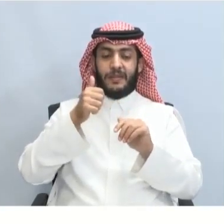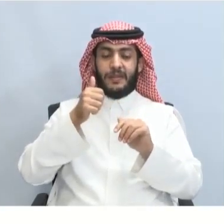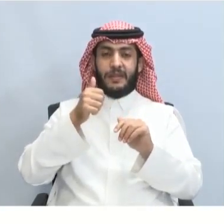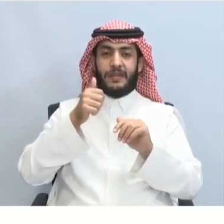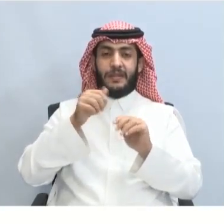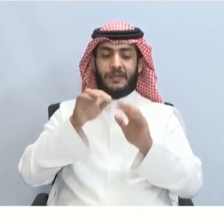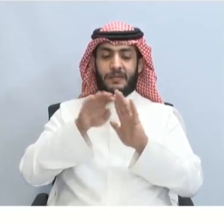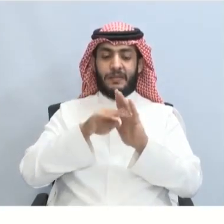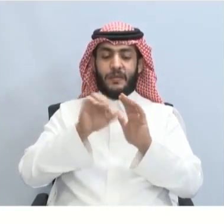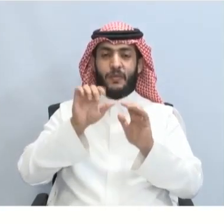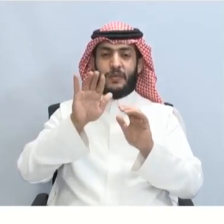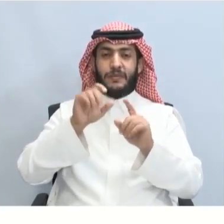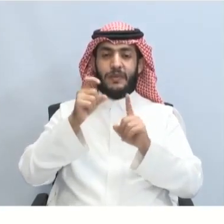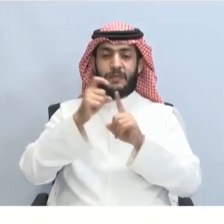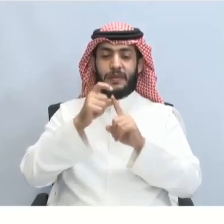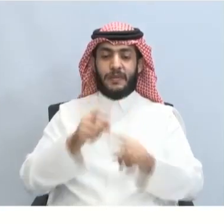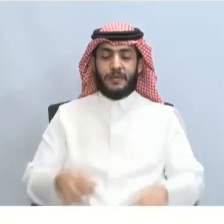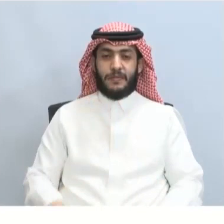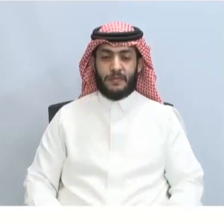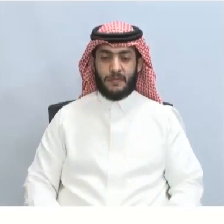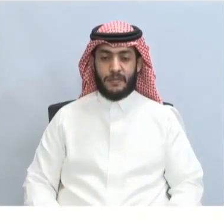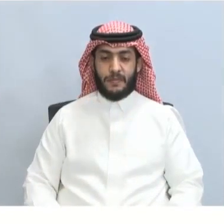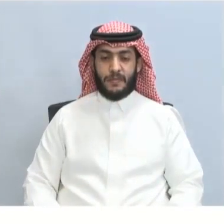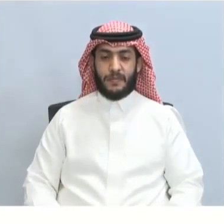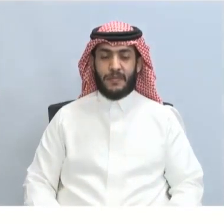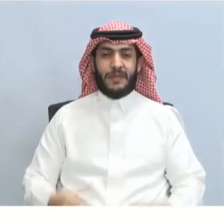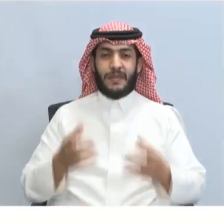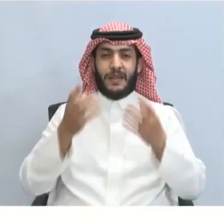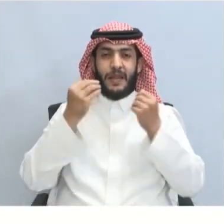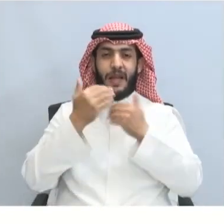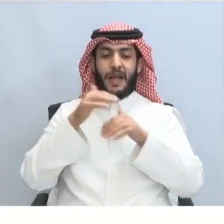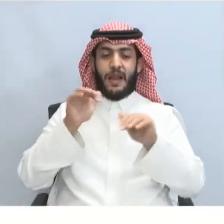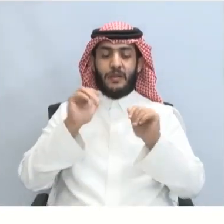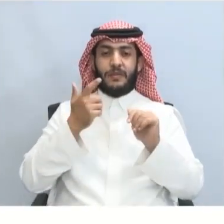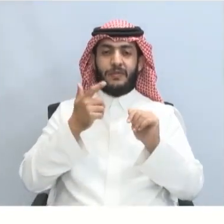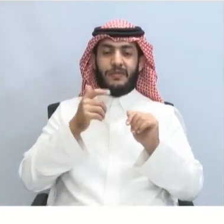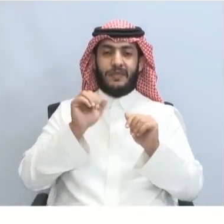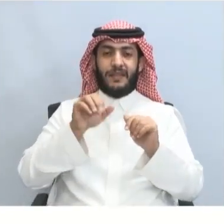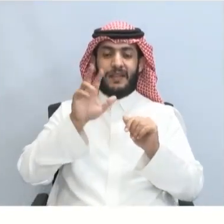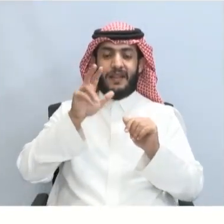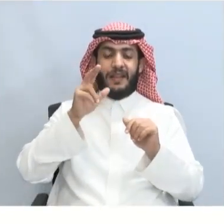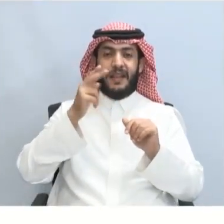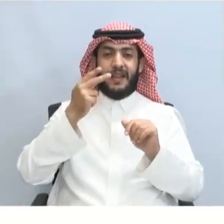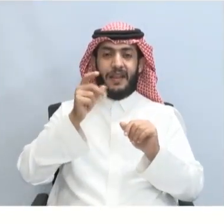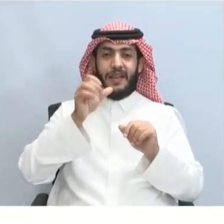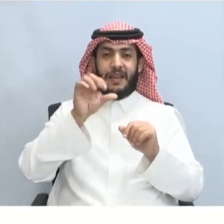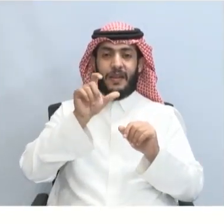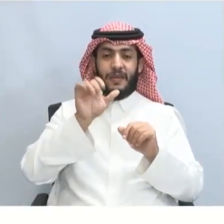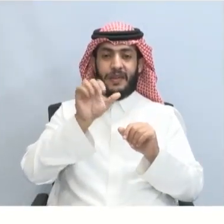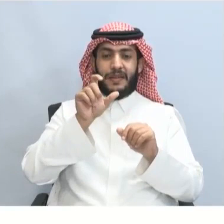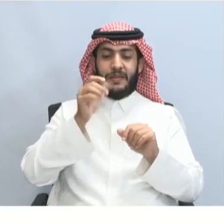ورسوم وسم البي ماذا تعلمنا في هذا الدرس تعلمنا في هذا الدرس